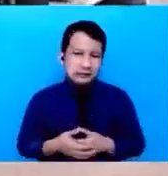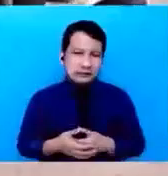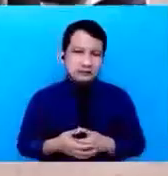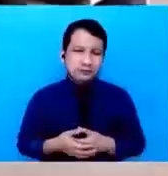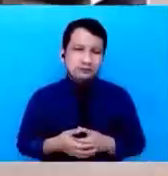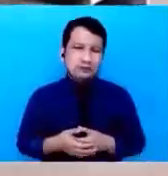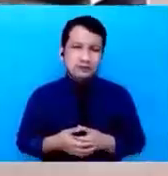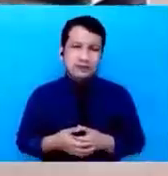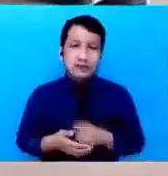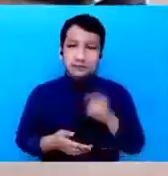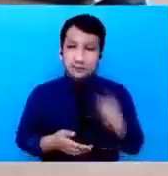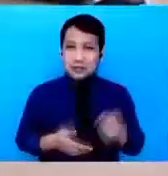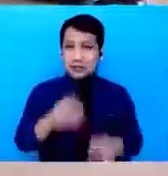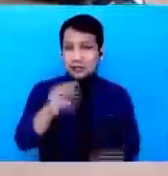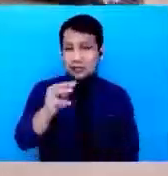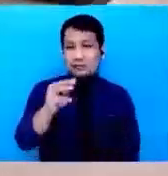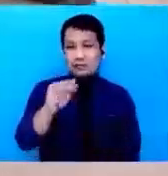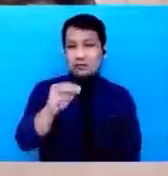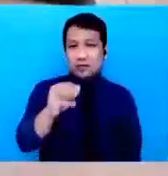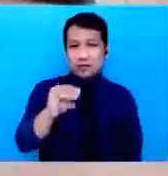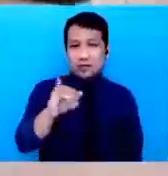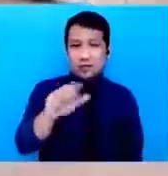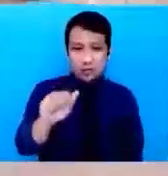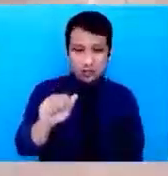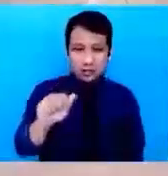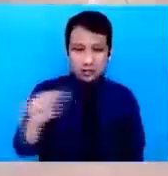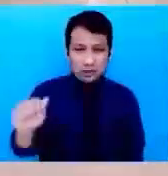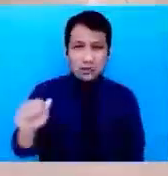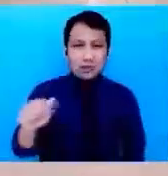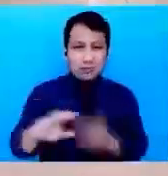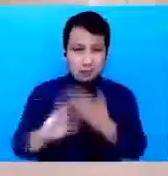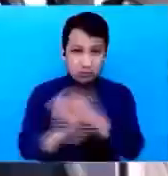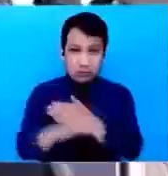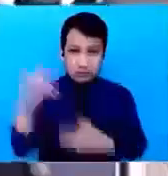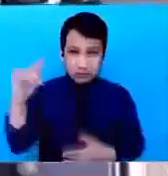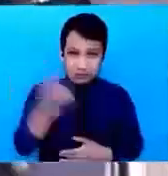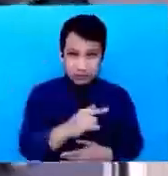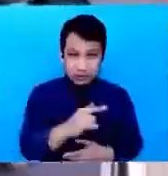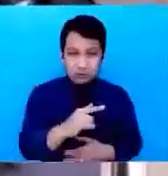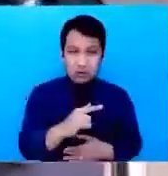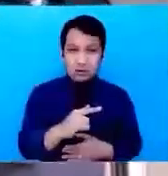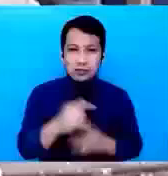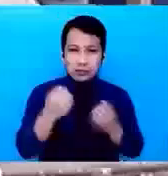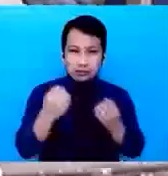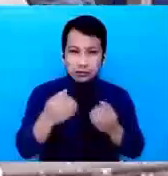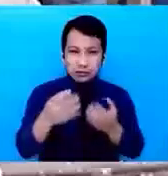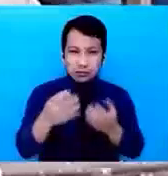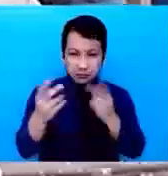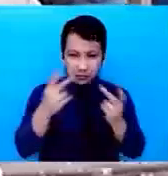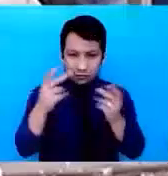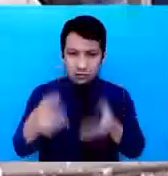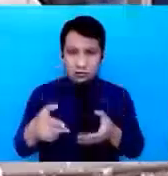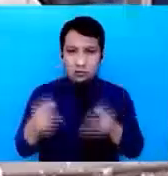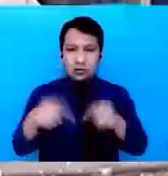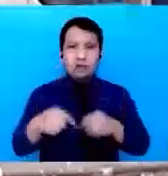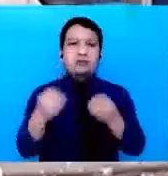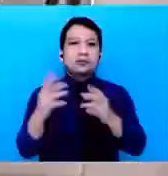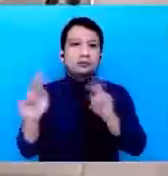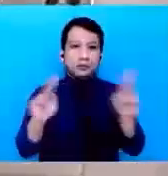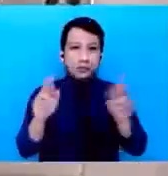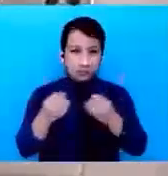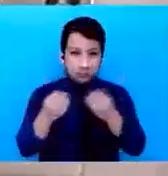Inaasahan naman ng MIAA na lalo pang dadami ang mga balikbayan ngayong magpapasko. Kaya pinaghahandaan na raw nila ang pagdami ng mga